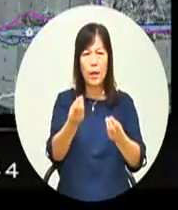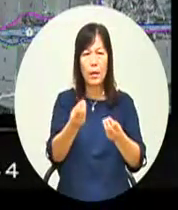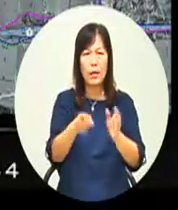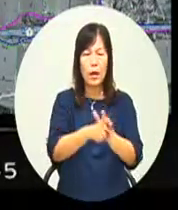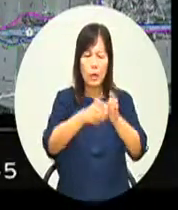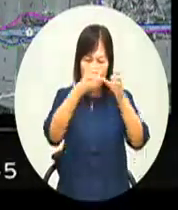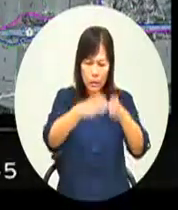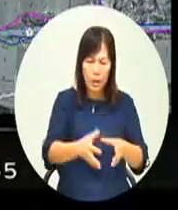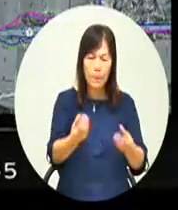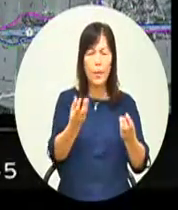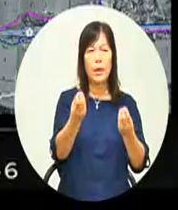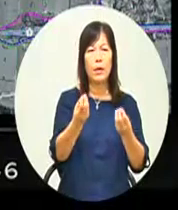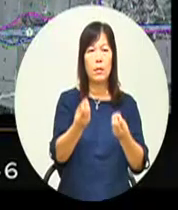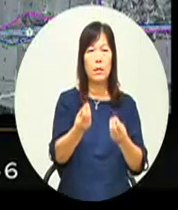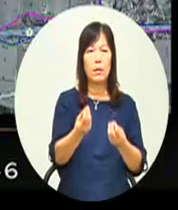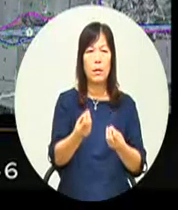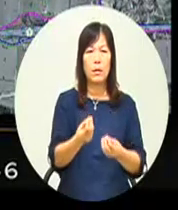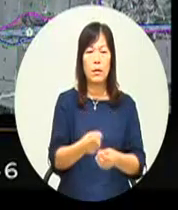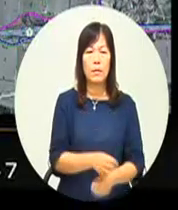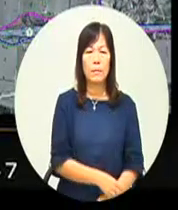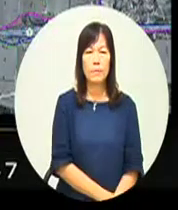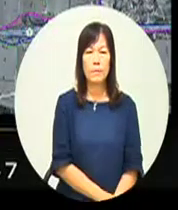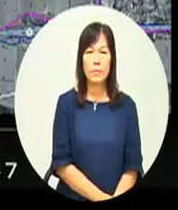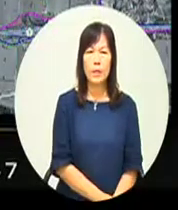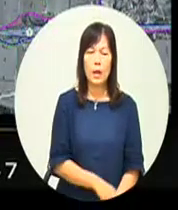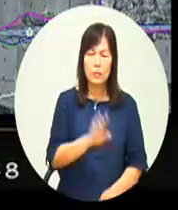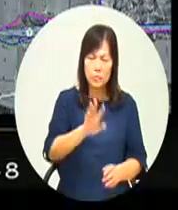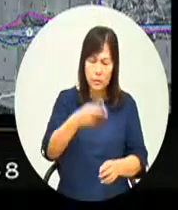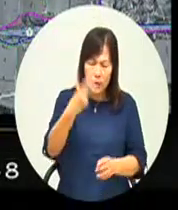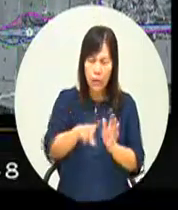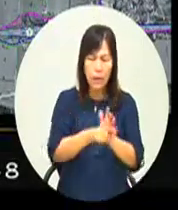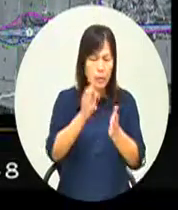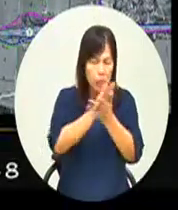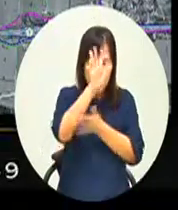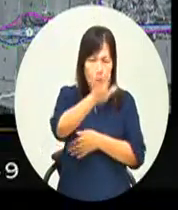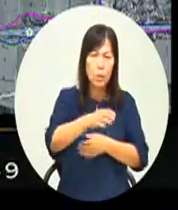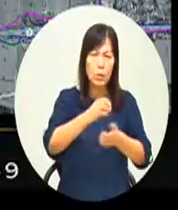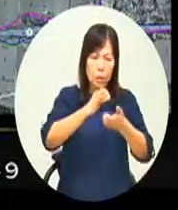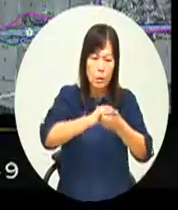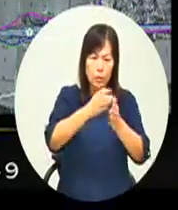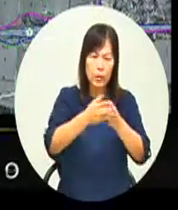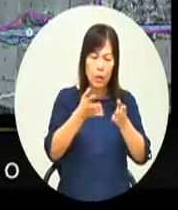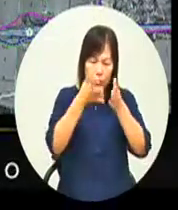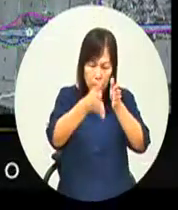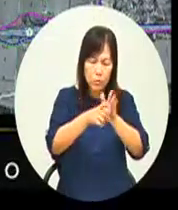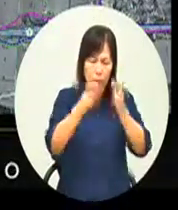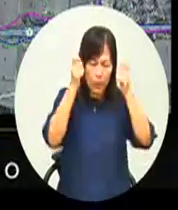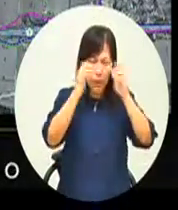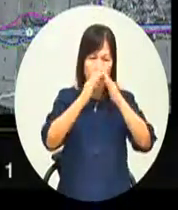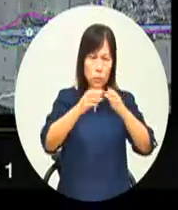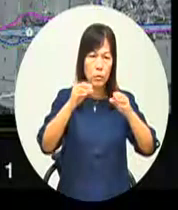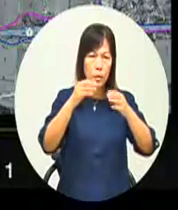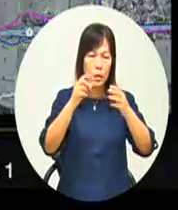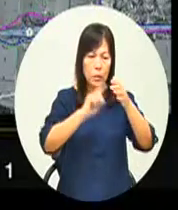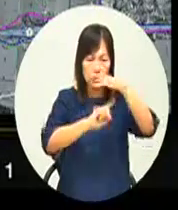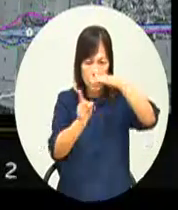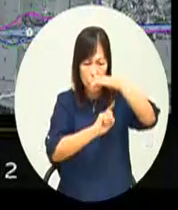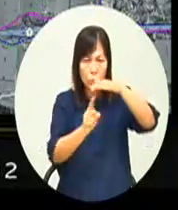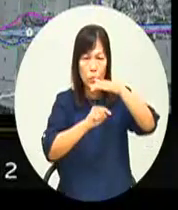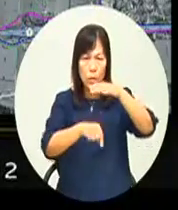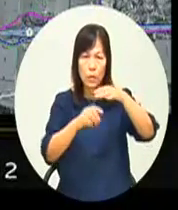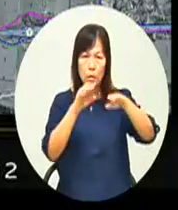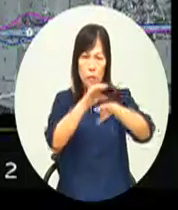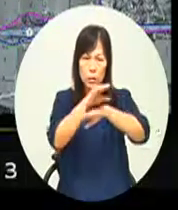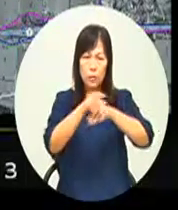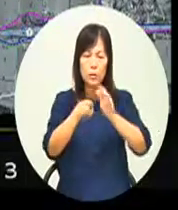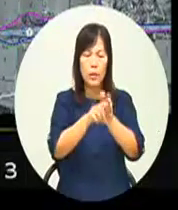以去做高架的。所以看来势必未来如果要疏解高雄市的高速公路的车流，其实匝道